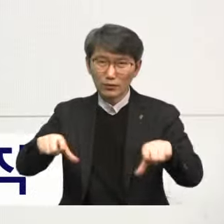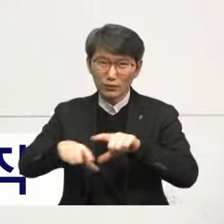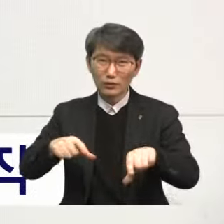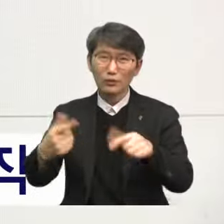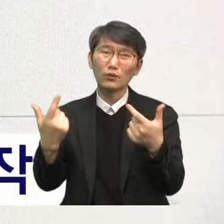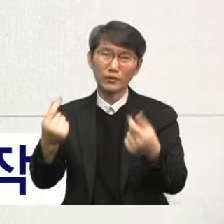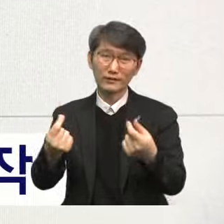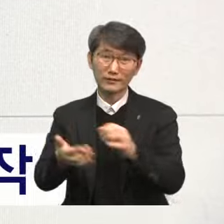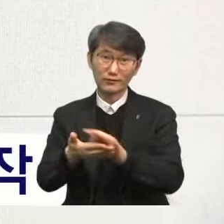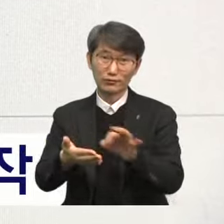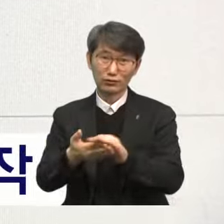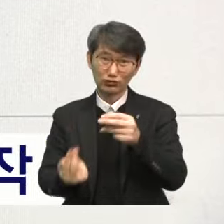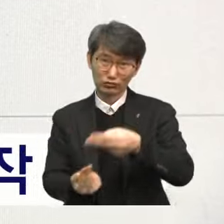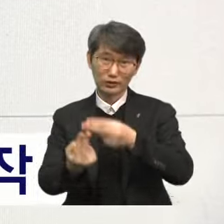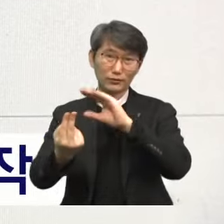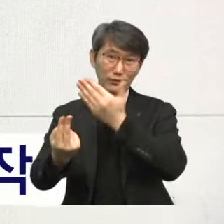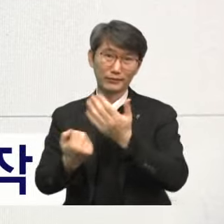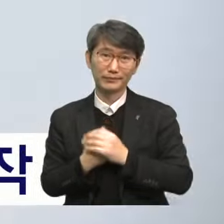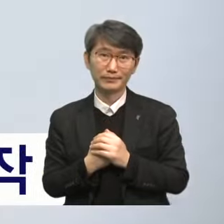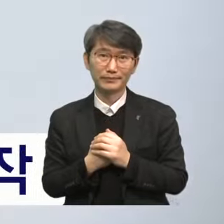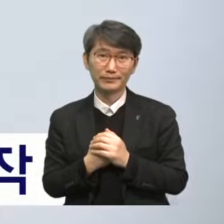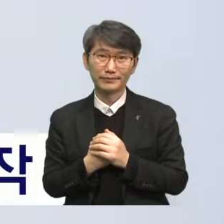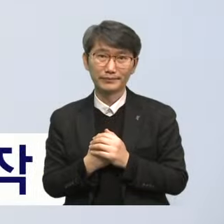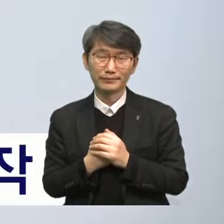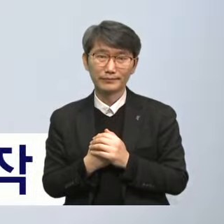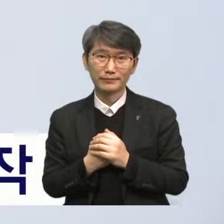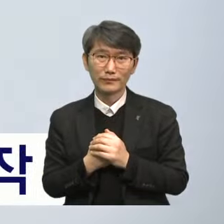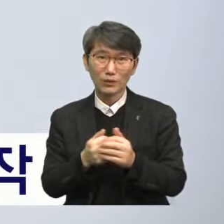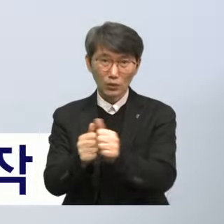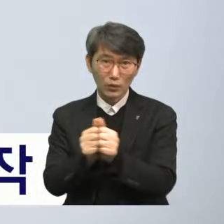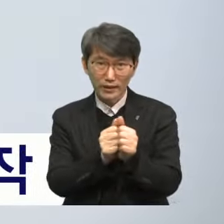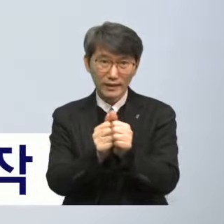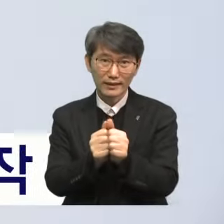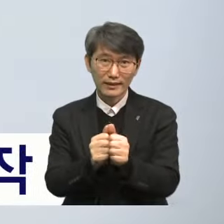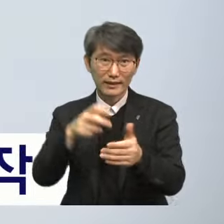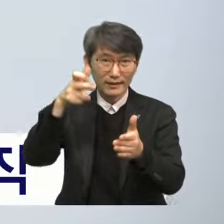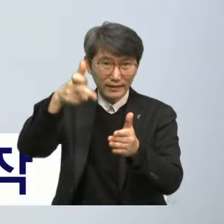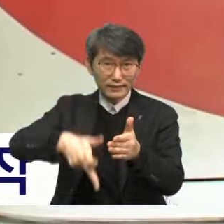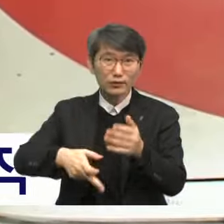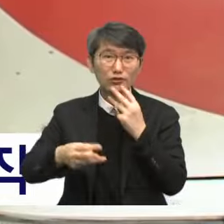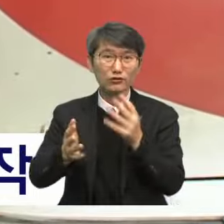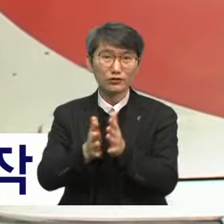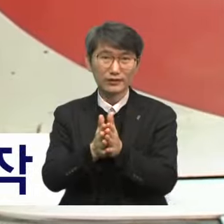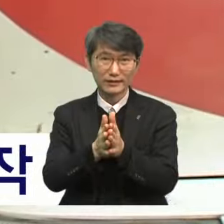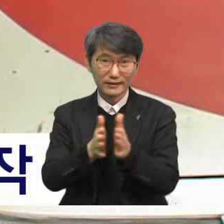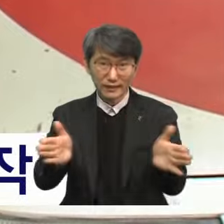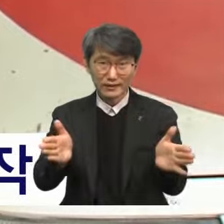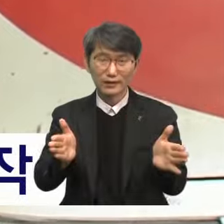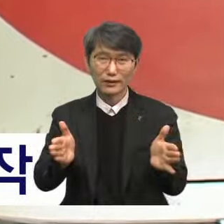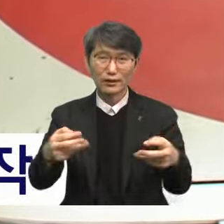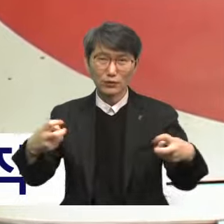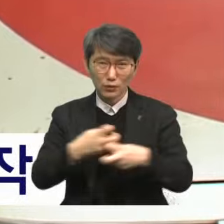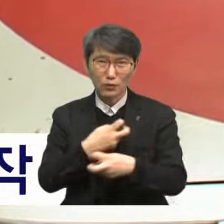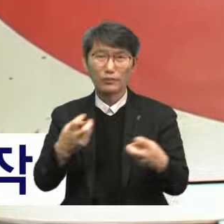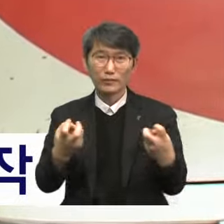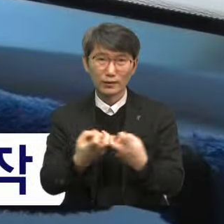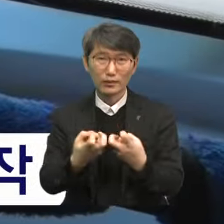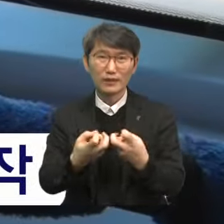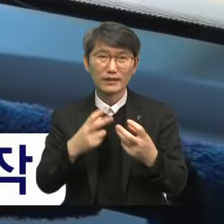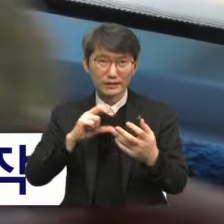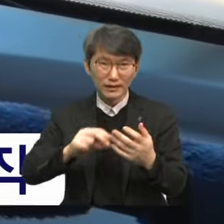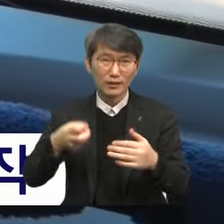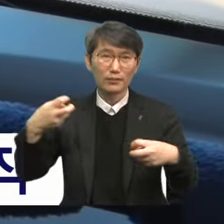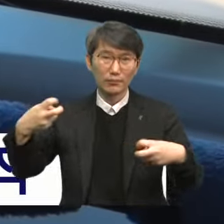방식으로 요금을 충전하면 됩니다 한편 기후 동행 카드는 서울시가 도입한 새로운 교통 정책으로